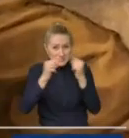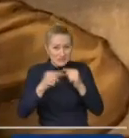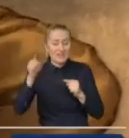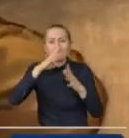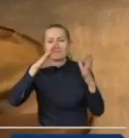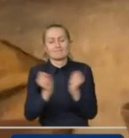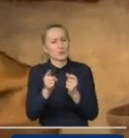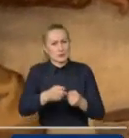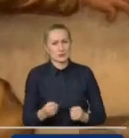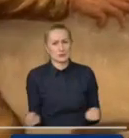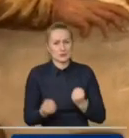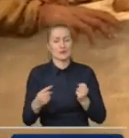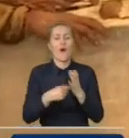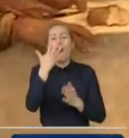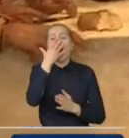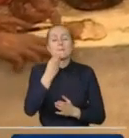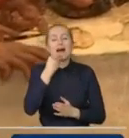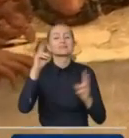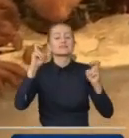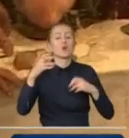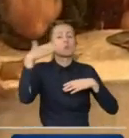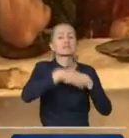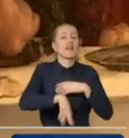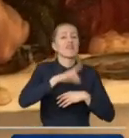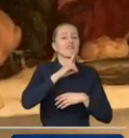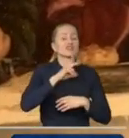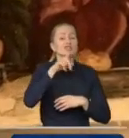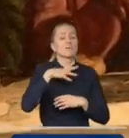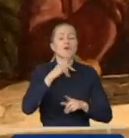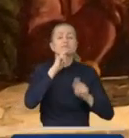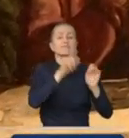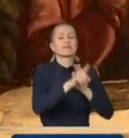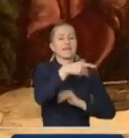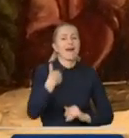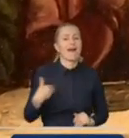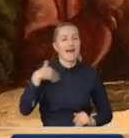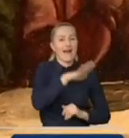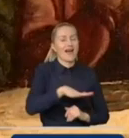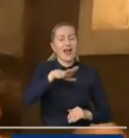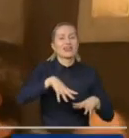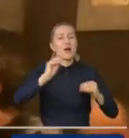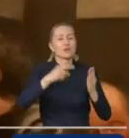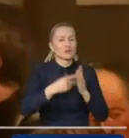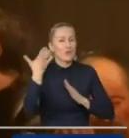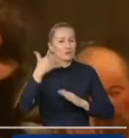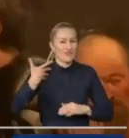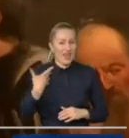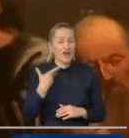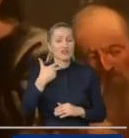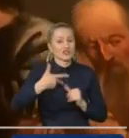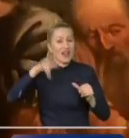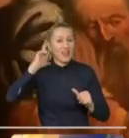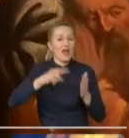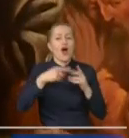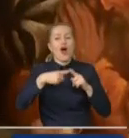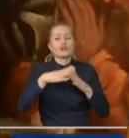odkrycie na wielką skalę. Chodzi o obraz Ostatnia Wieczerza, podarowany parafii w Ledbury w hrabstwie Herefordshire na początku ubiegłego wieku. 3 lata temu kościół